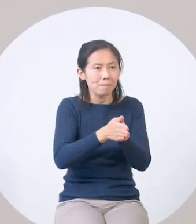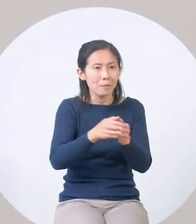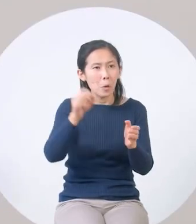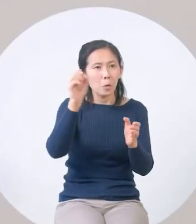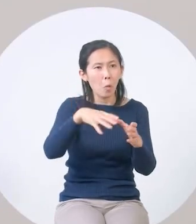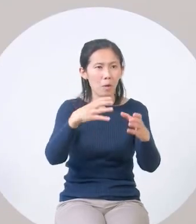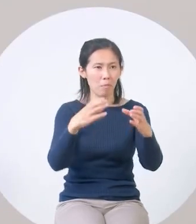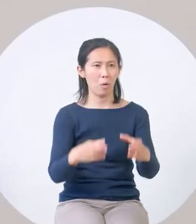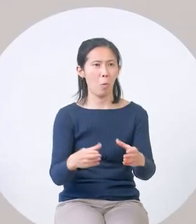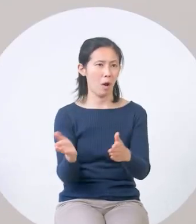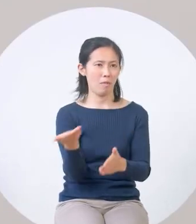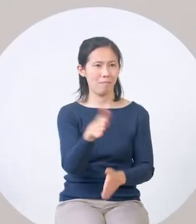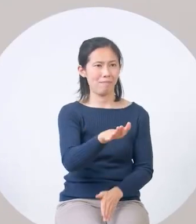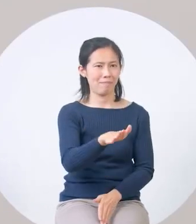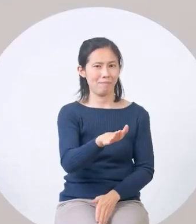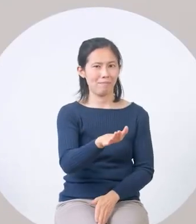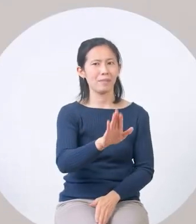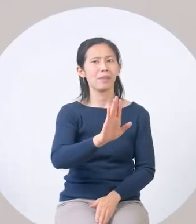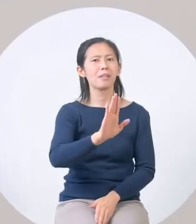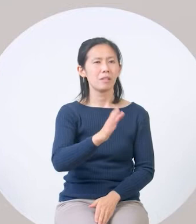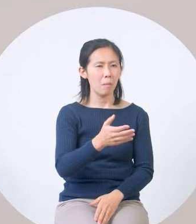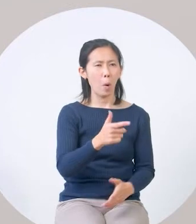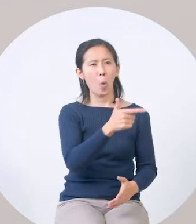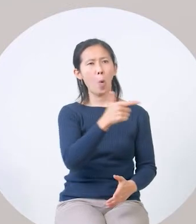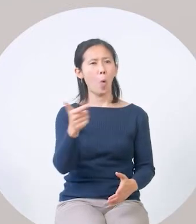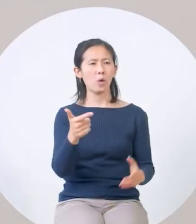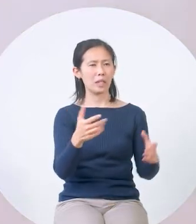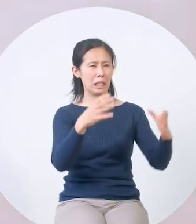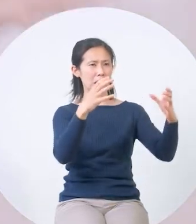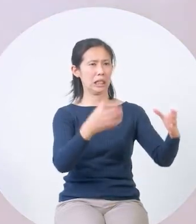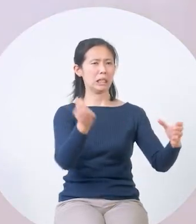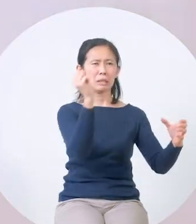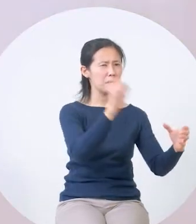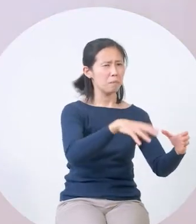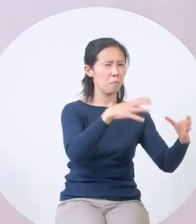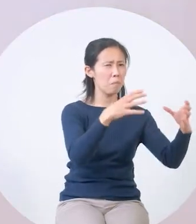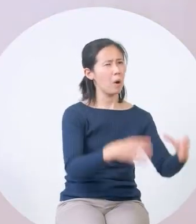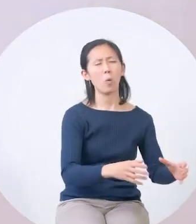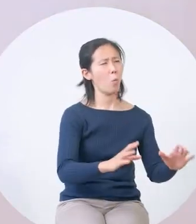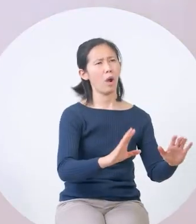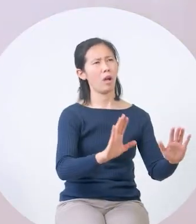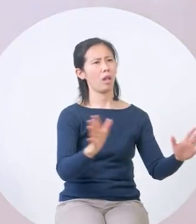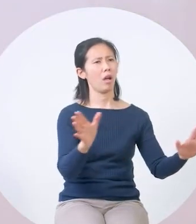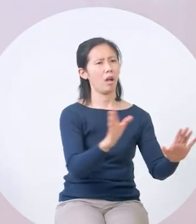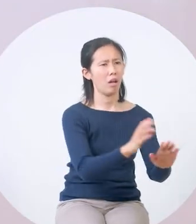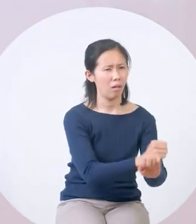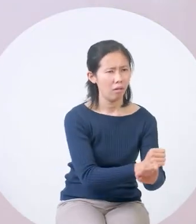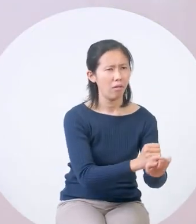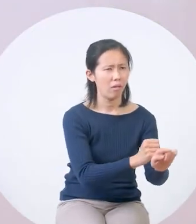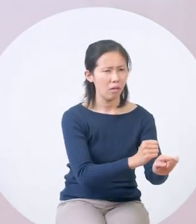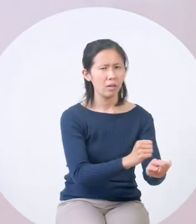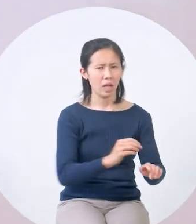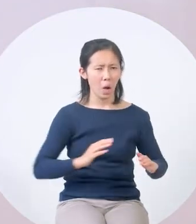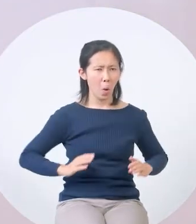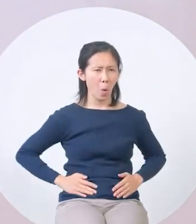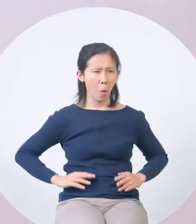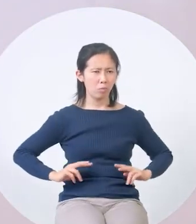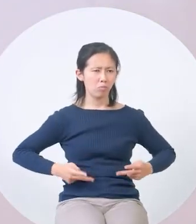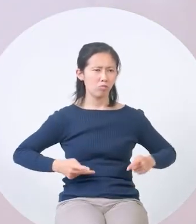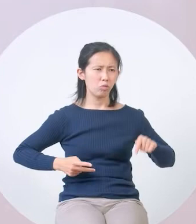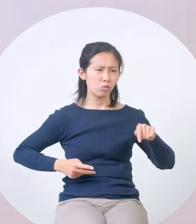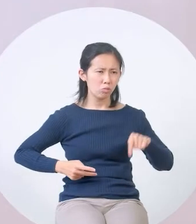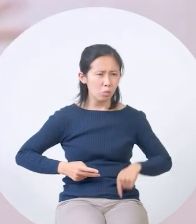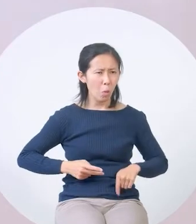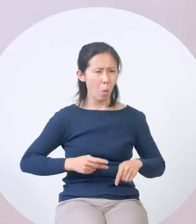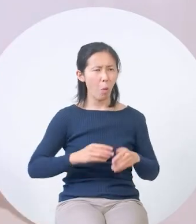ども、その分大きいゴミ箱がなくなったのかなと思います。そこまで大きくなくていいんですけれども、おむつと、補助犬